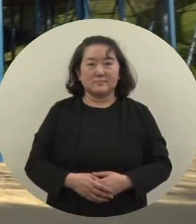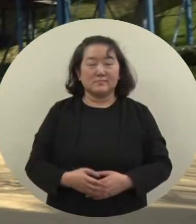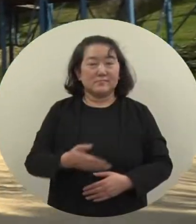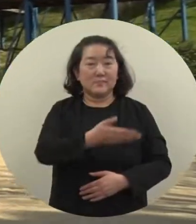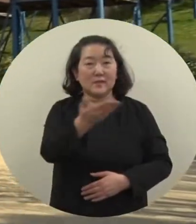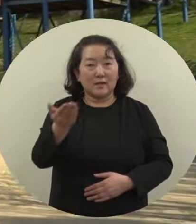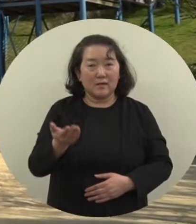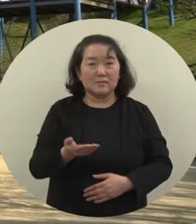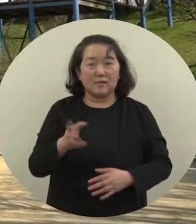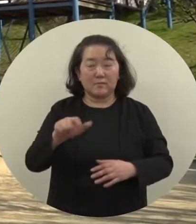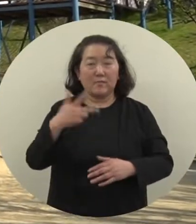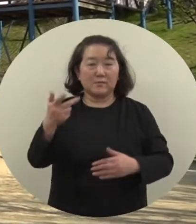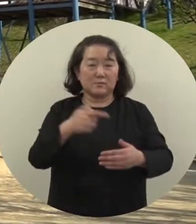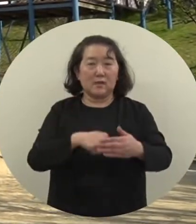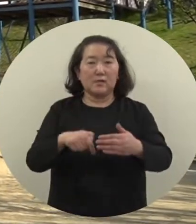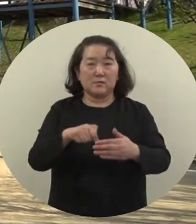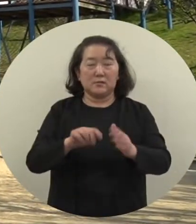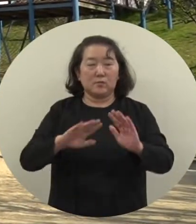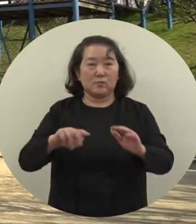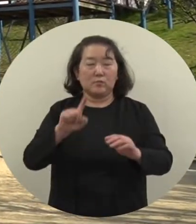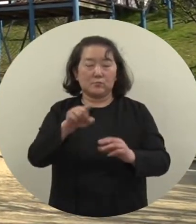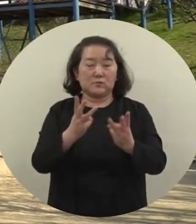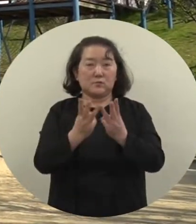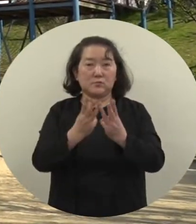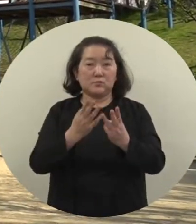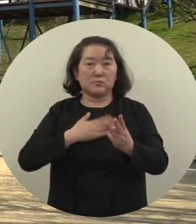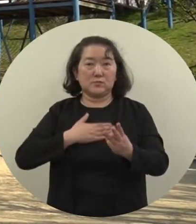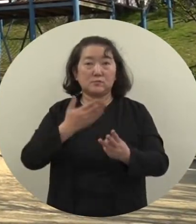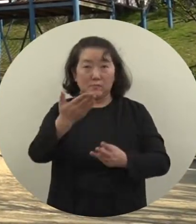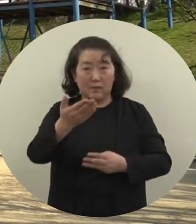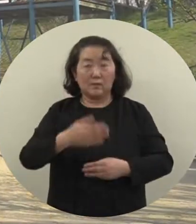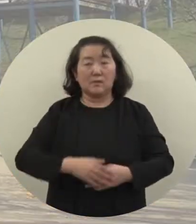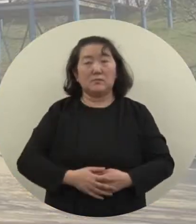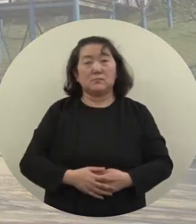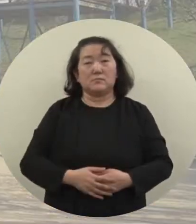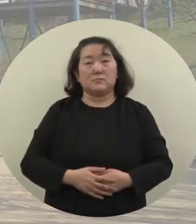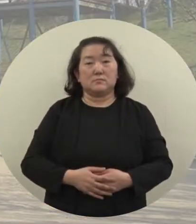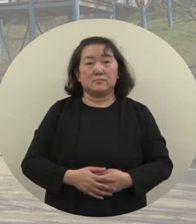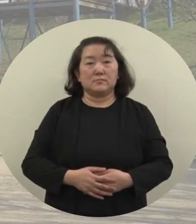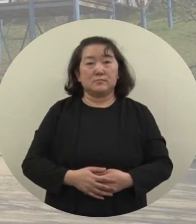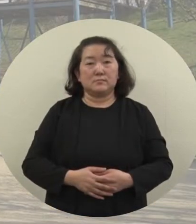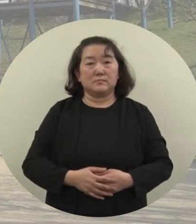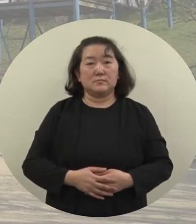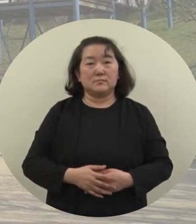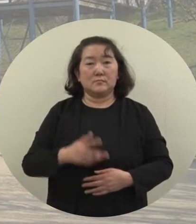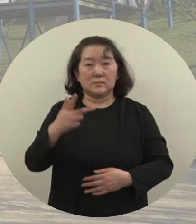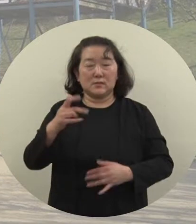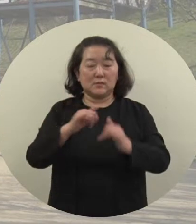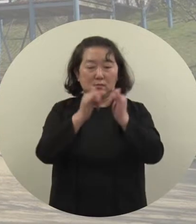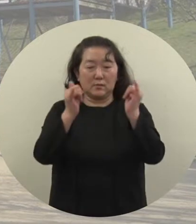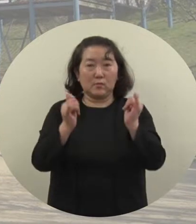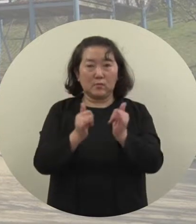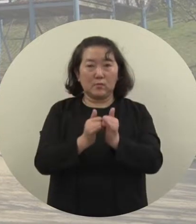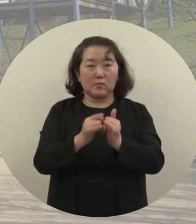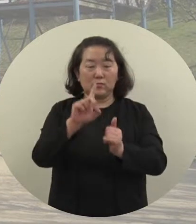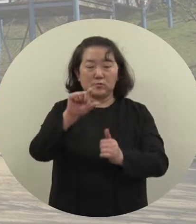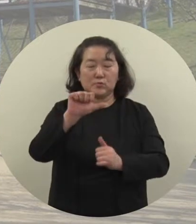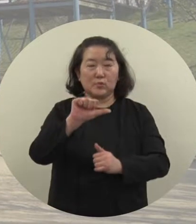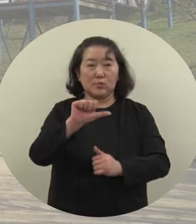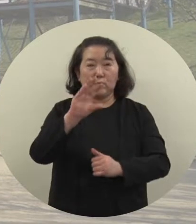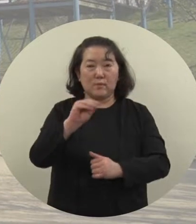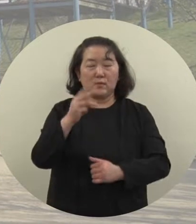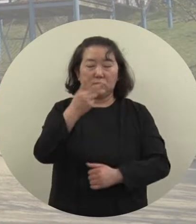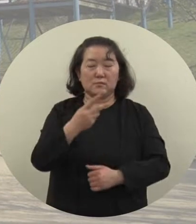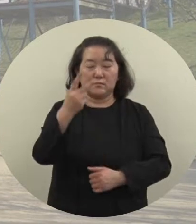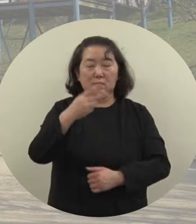皆さん、今治市内に子どもが何人いるか知っていますか？今治市の人口